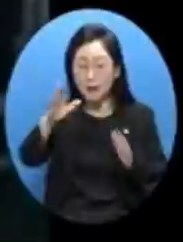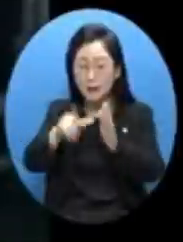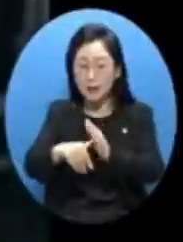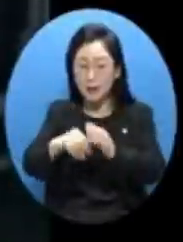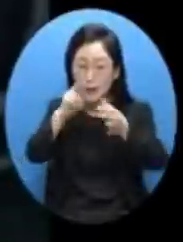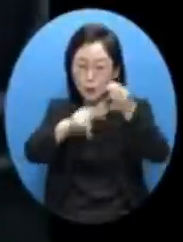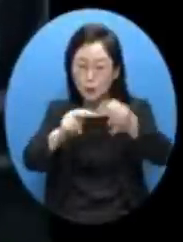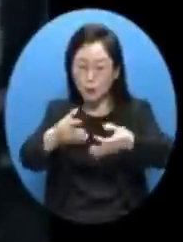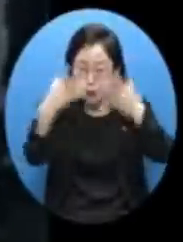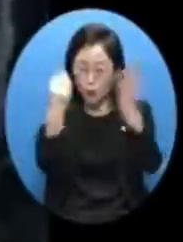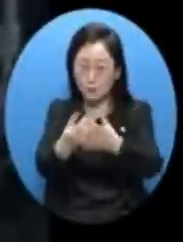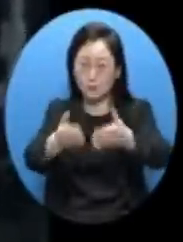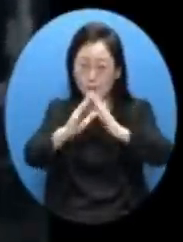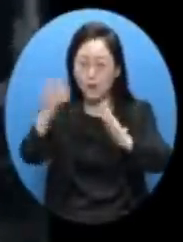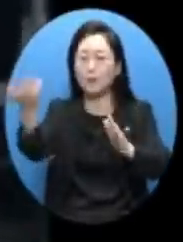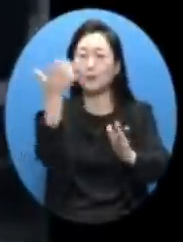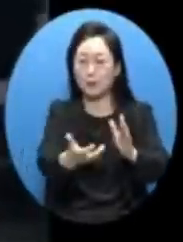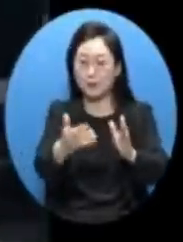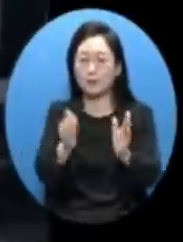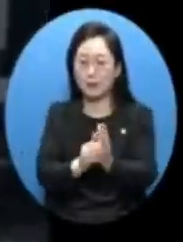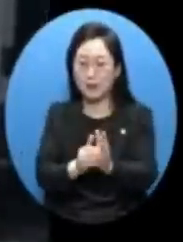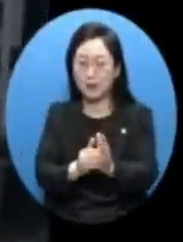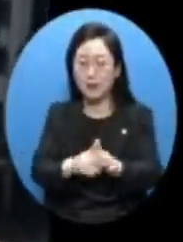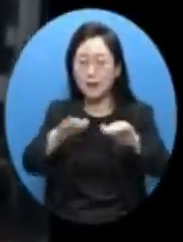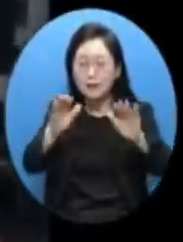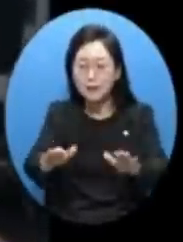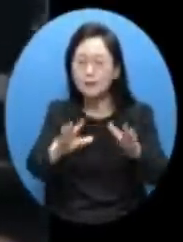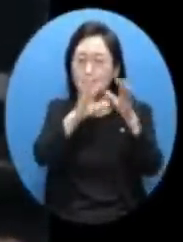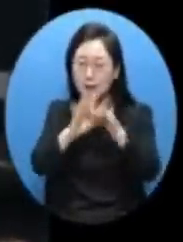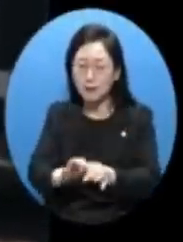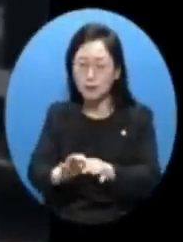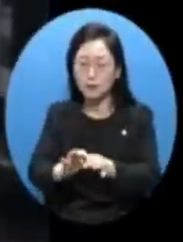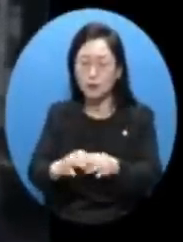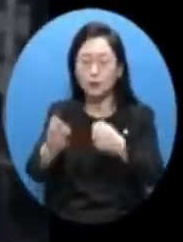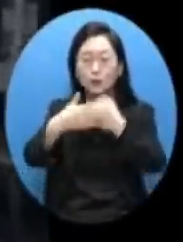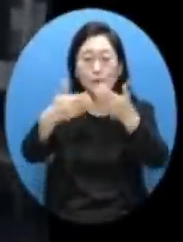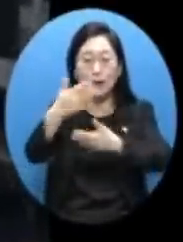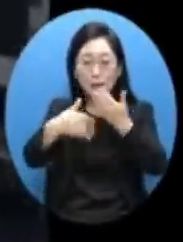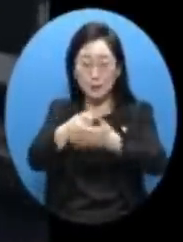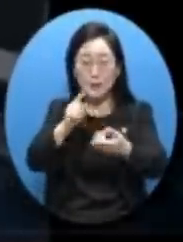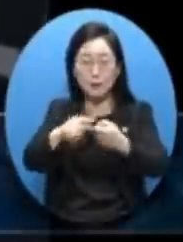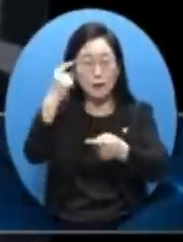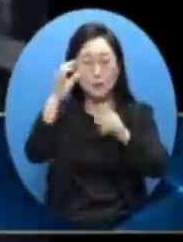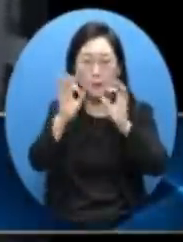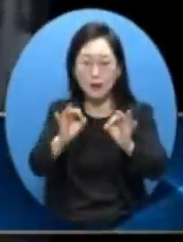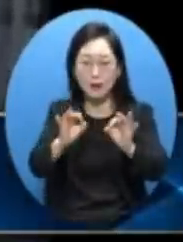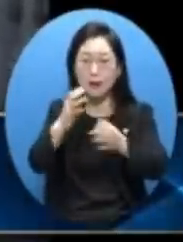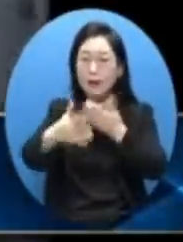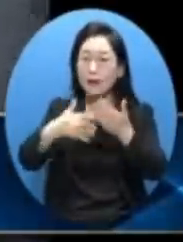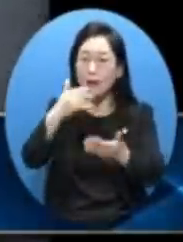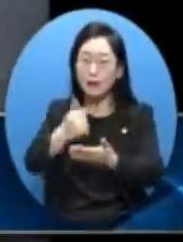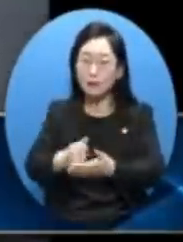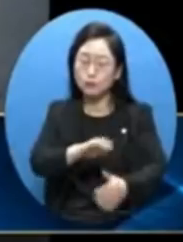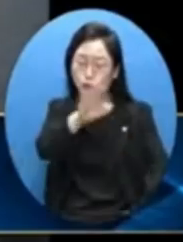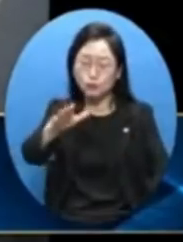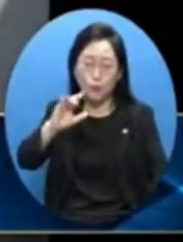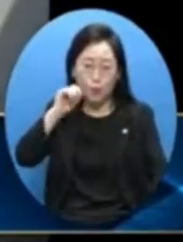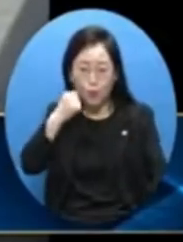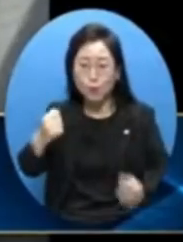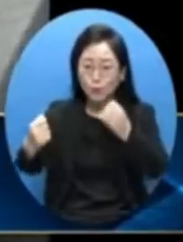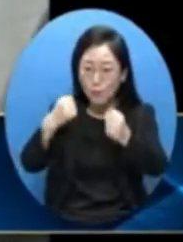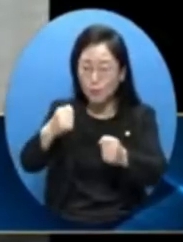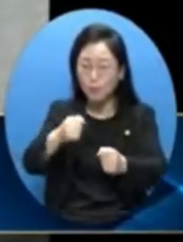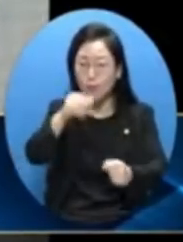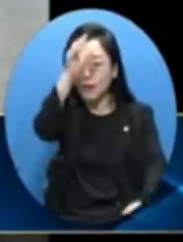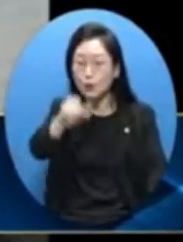교회를 옮깁니다. 둘째로 지금도 우리를 도우신 하나님에 대해서 생각해 보기 원합니다. 하나님께서는 어려운 시절 속에 있던 우리 교회를 크게 복주셔서